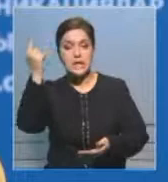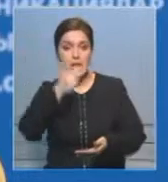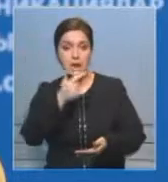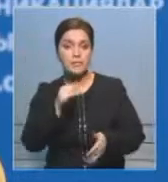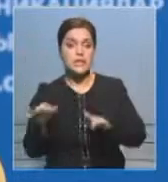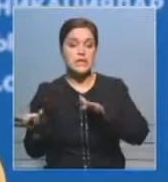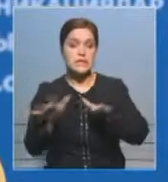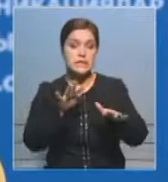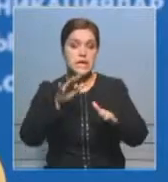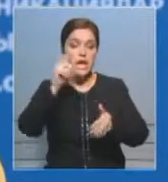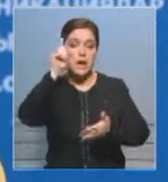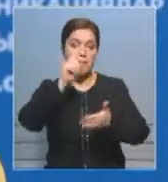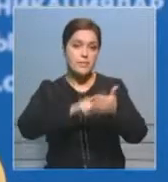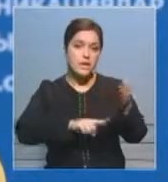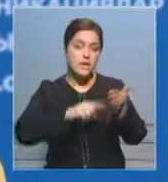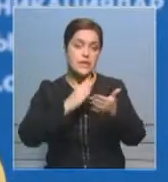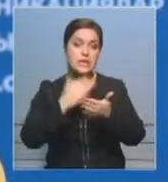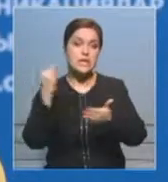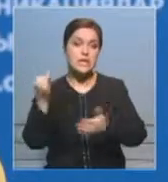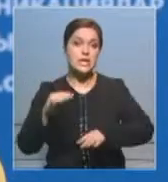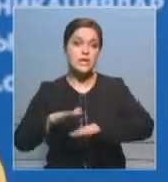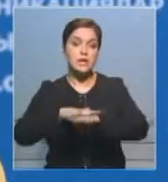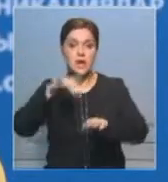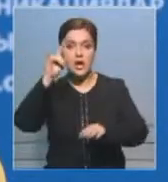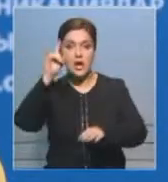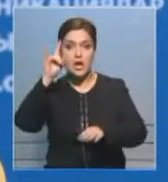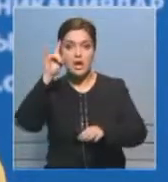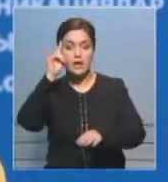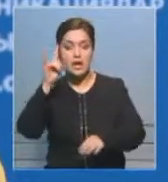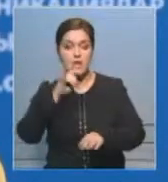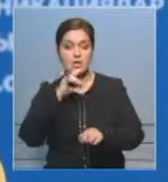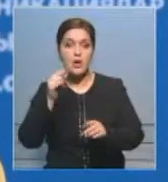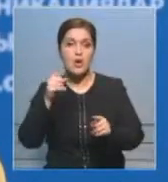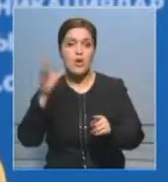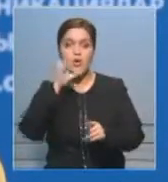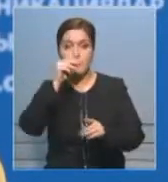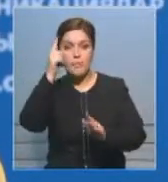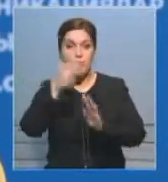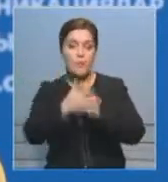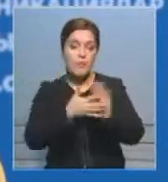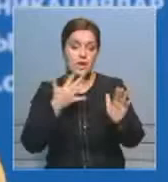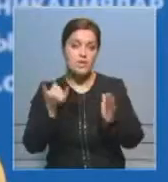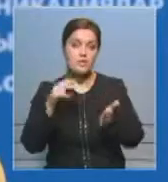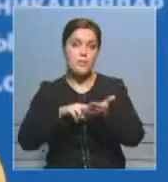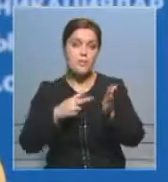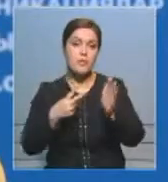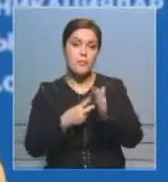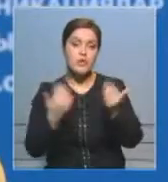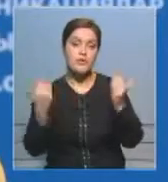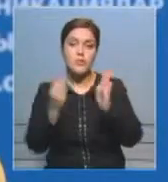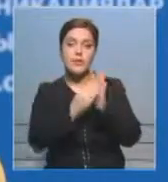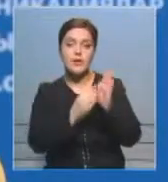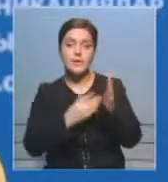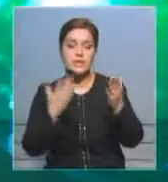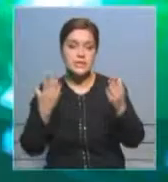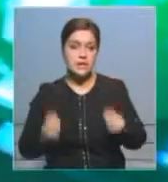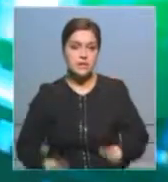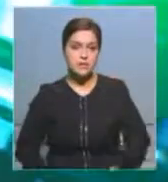преданных интересам страны кандидатов которые способны понять насущные задачи и повестке сегодняшнего дня